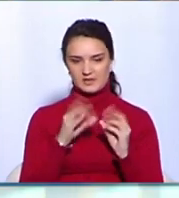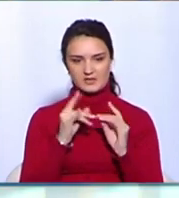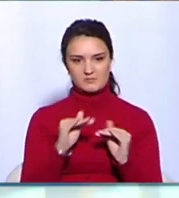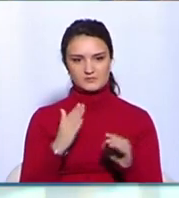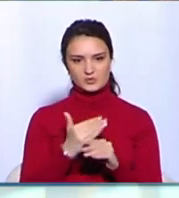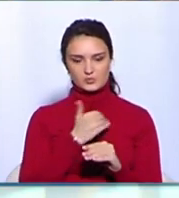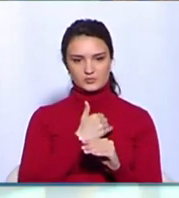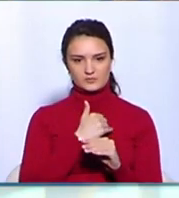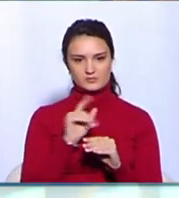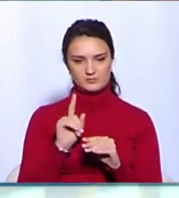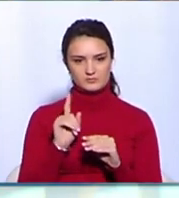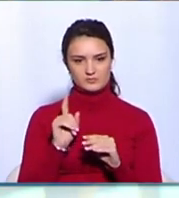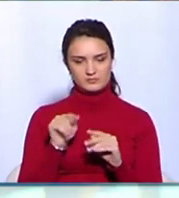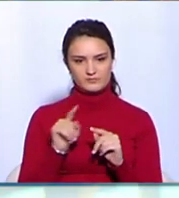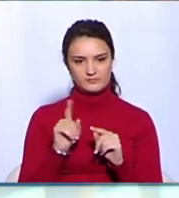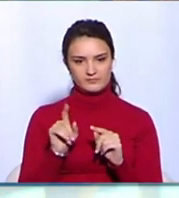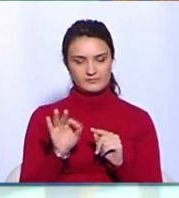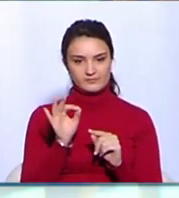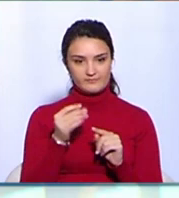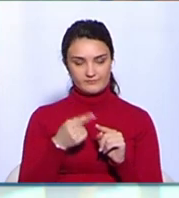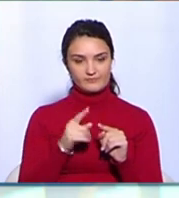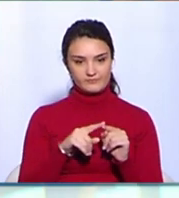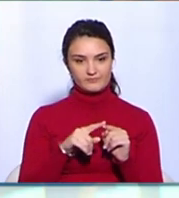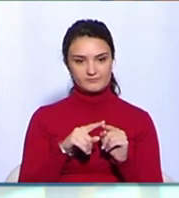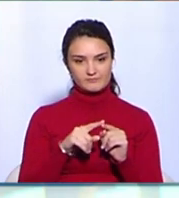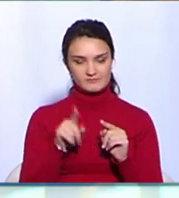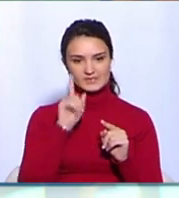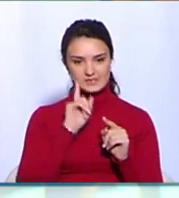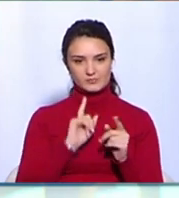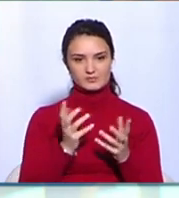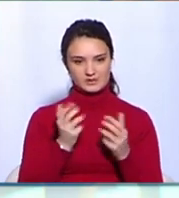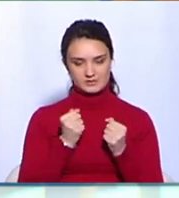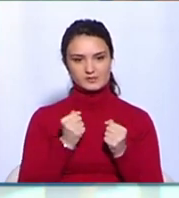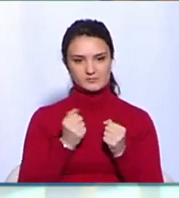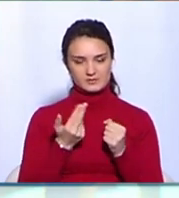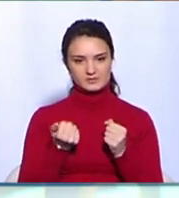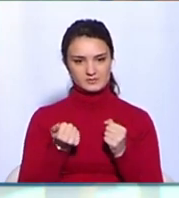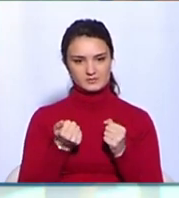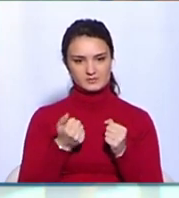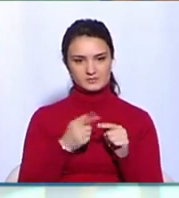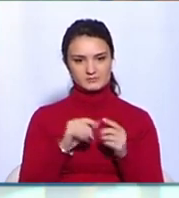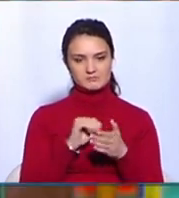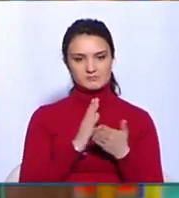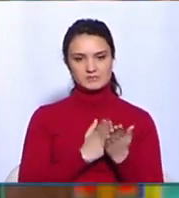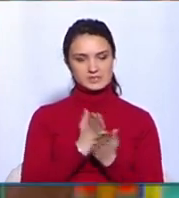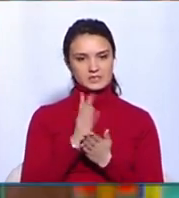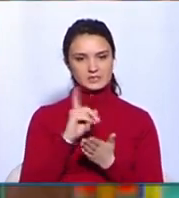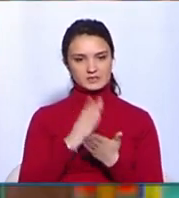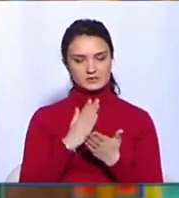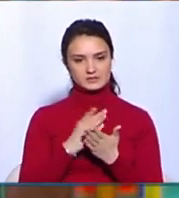ბავშვს აქვს სურვილი, რომ მანიპულირება მოახდინოს. მაგრამ ეს სიამოვნებასაც ანიჭებს ხშირ შემთხვევაში. მანიპულირების მიზანი რა